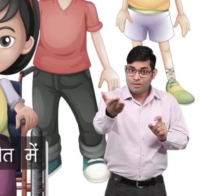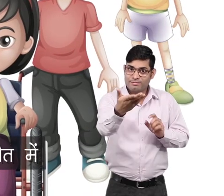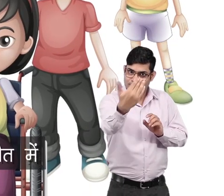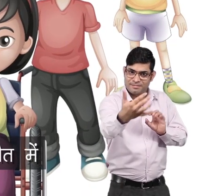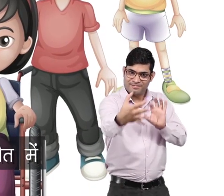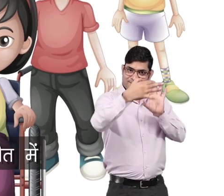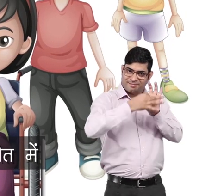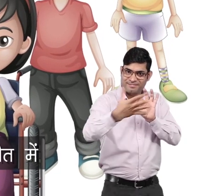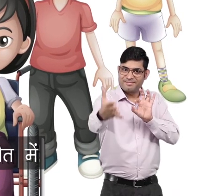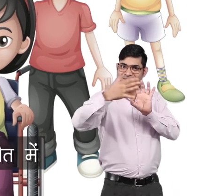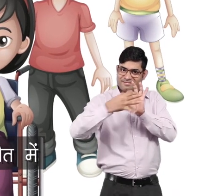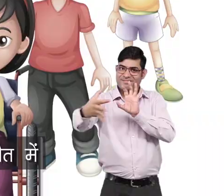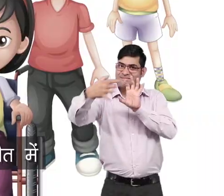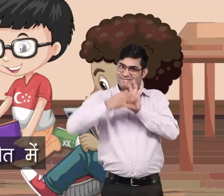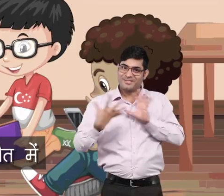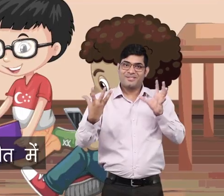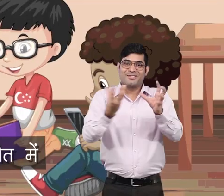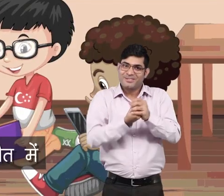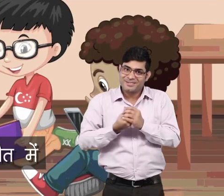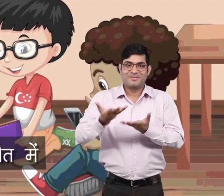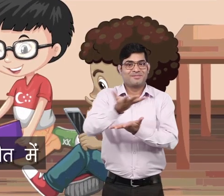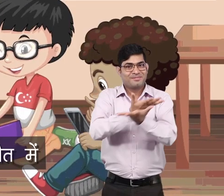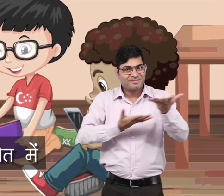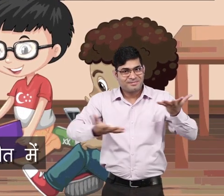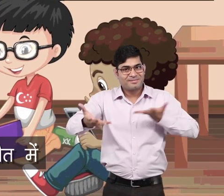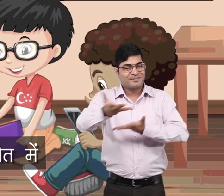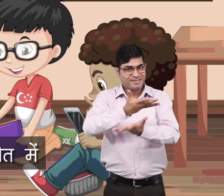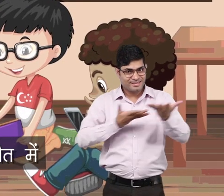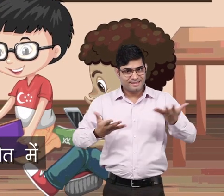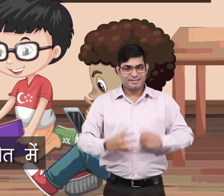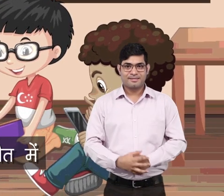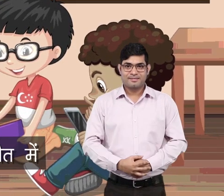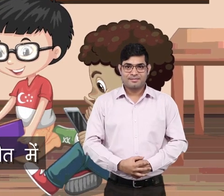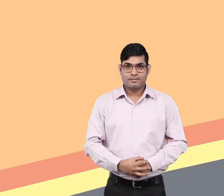ताकि सब जुड़ सके बातचीत में,